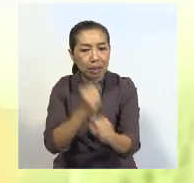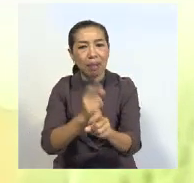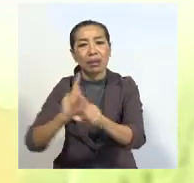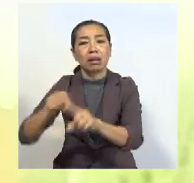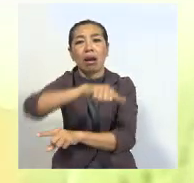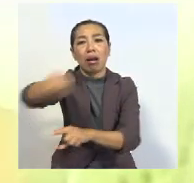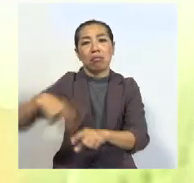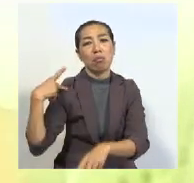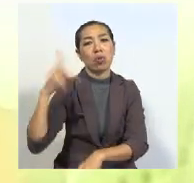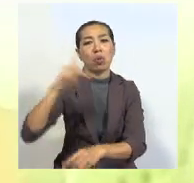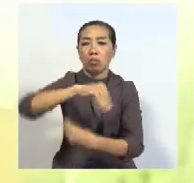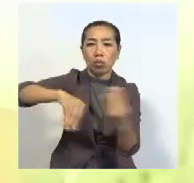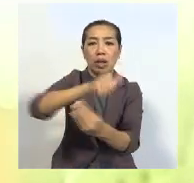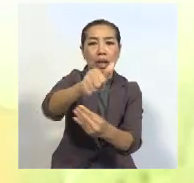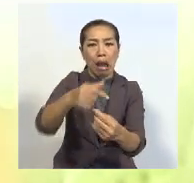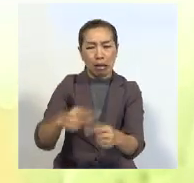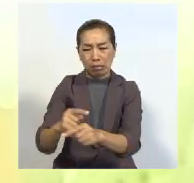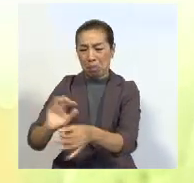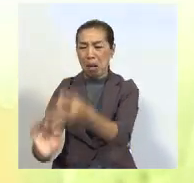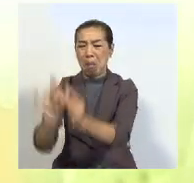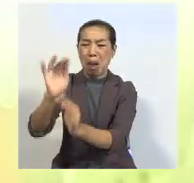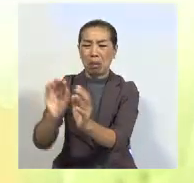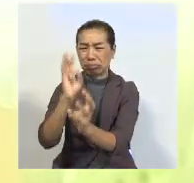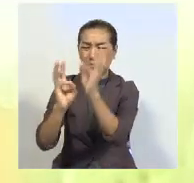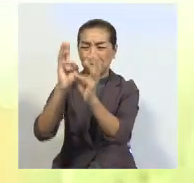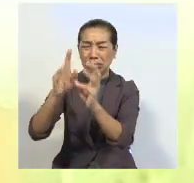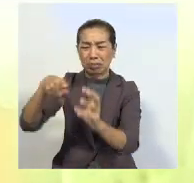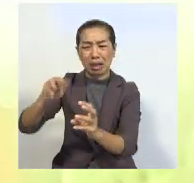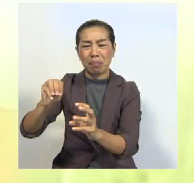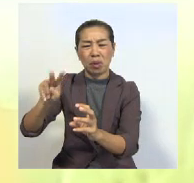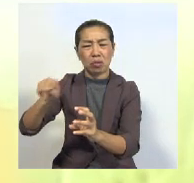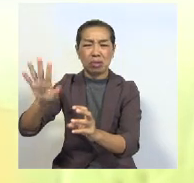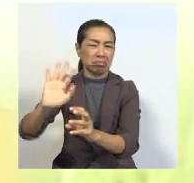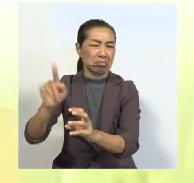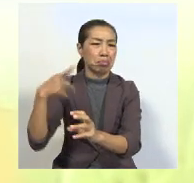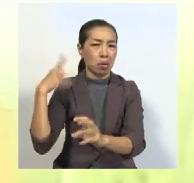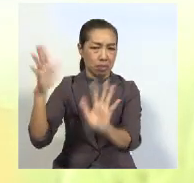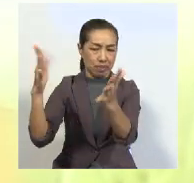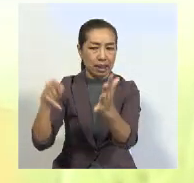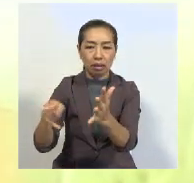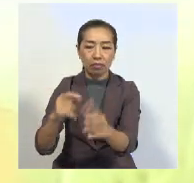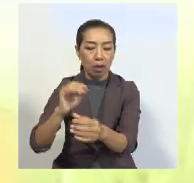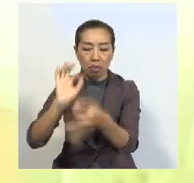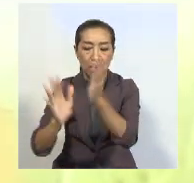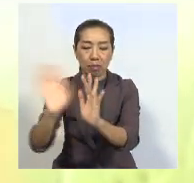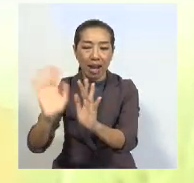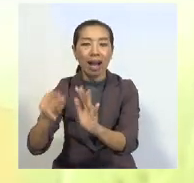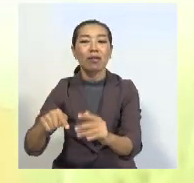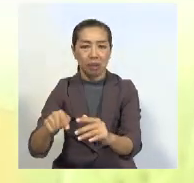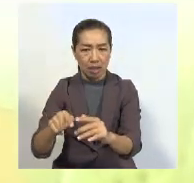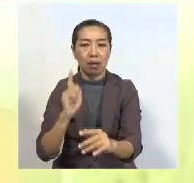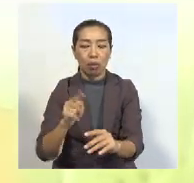ป็นเกิด PM 2.5 นี่แหละคือสิ่งที่เราต้องช่วยกันนะครับพี่น้องเกษตรกรส่วนใหญ่มากเราทำการเกษตรแบบ